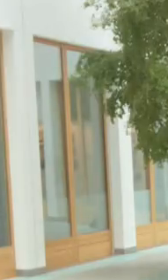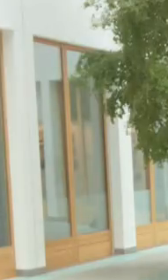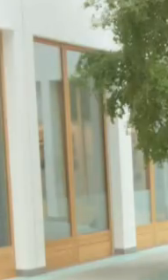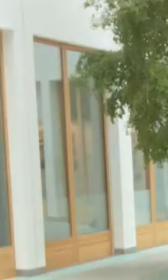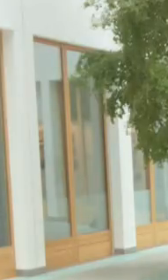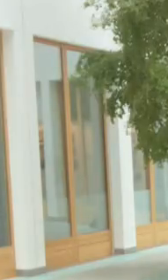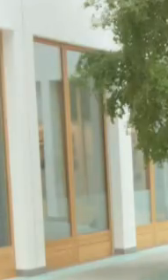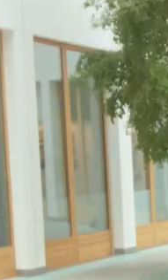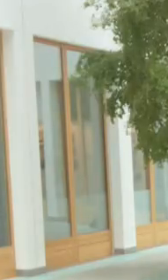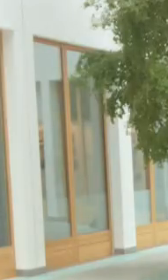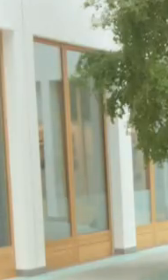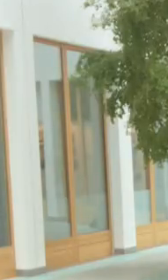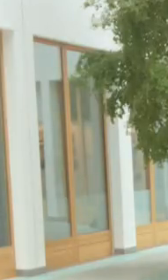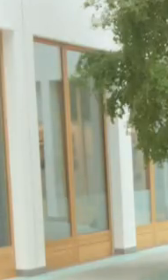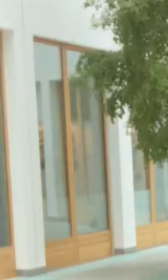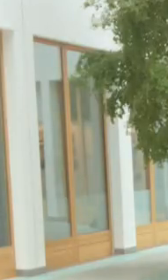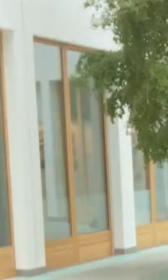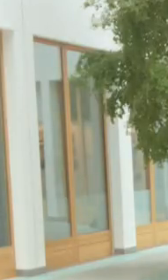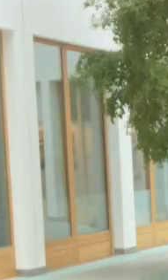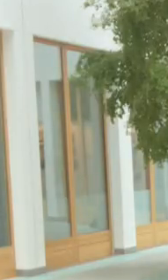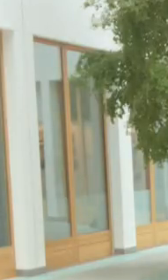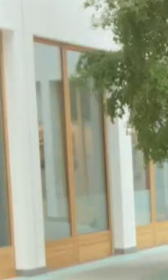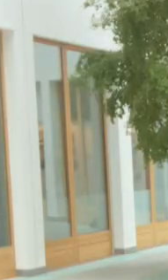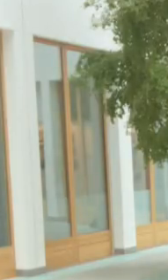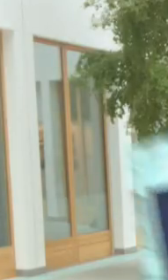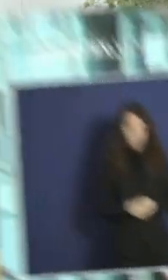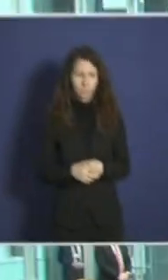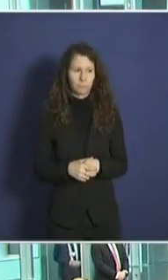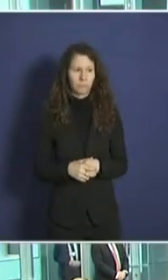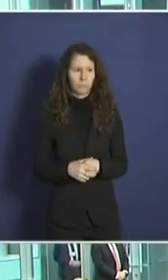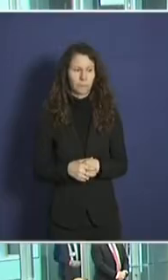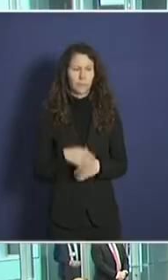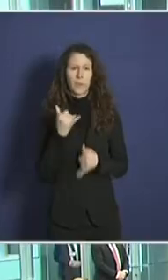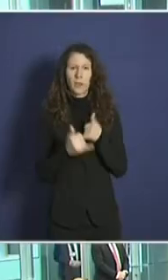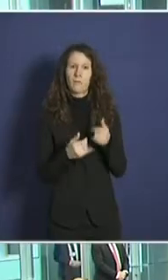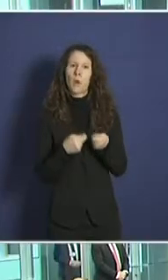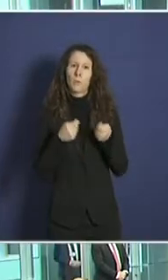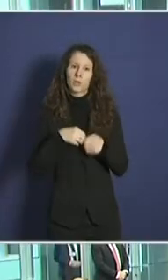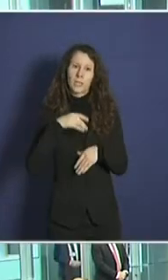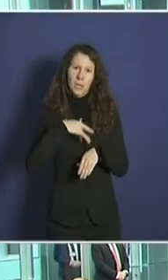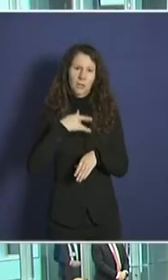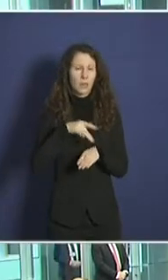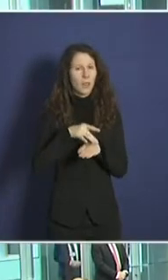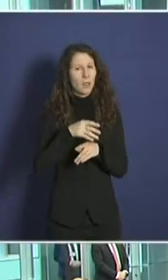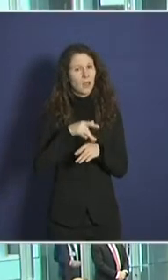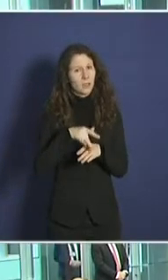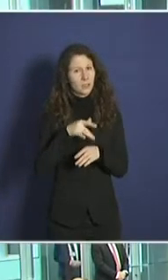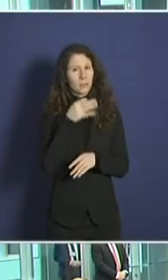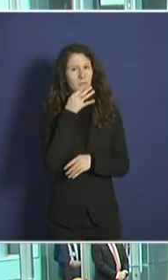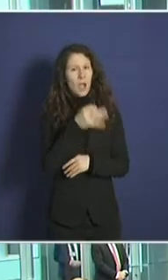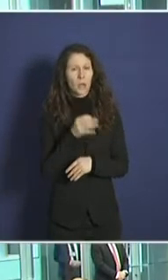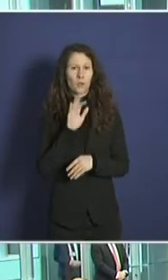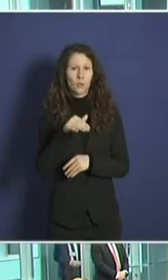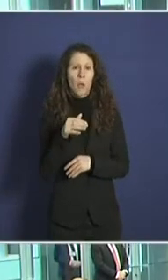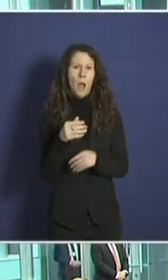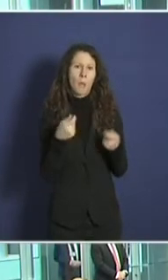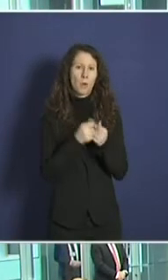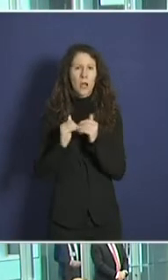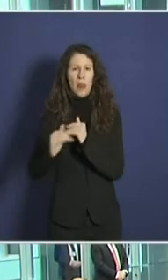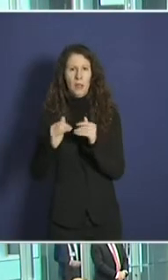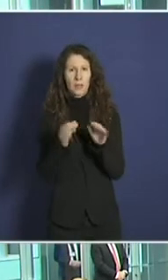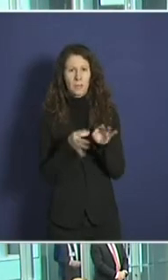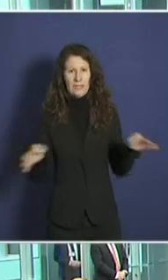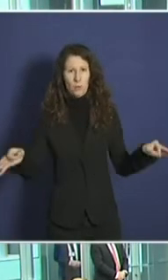Bundespressekonferenz und das mache ich unkommentiert. Frau Bundeskanzlerin, ich hätte eine Frage bitte zu den Bund-Länder-Beziehungen. Sie selber haben sehr